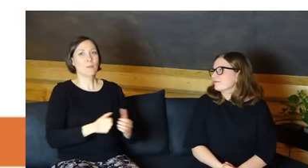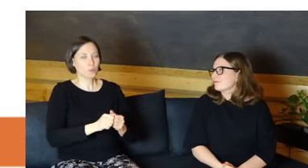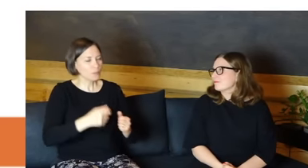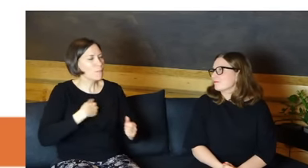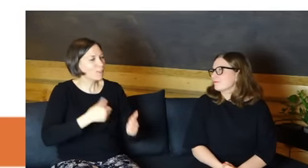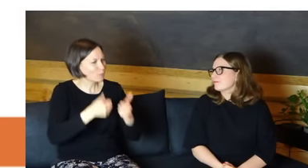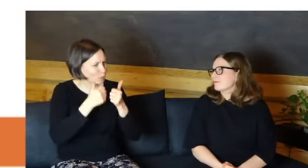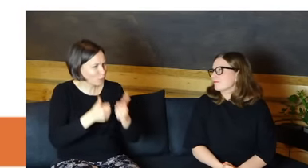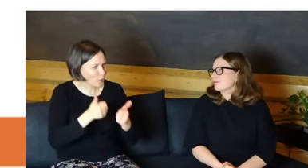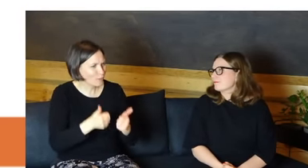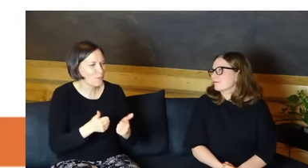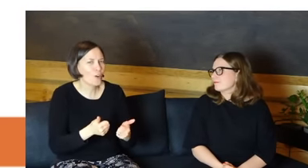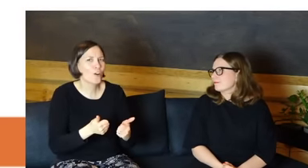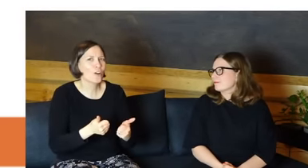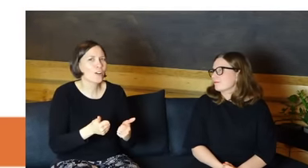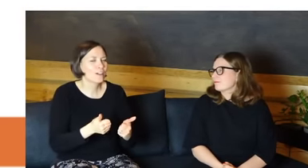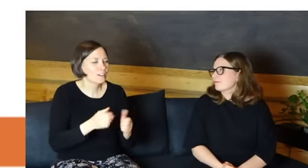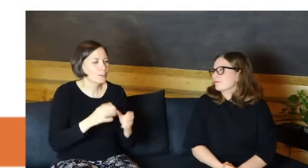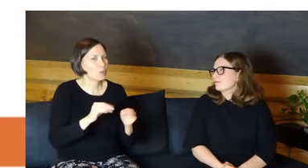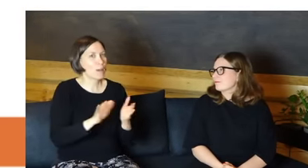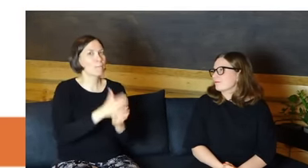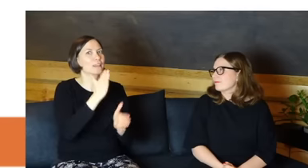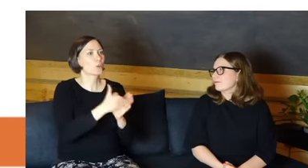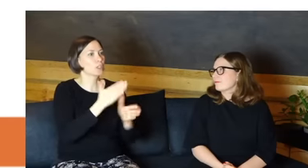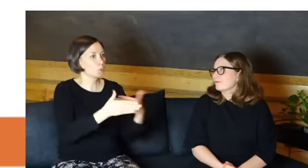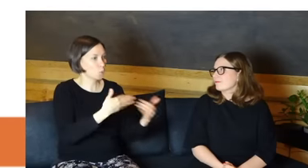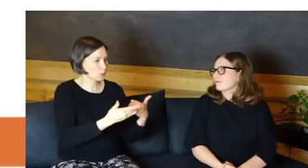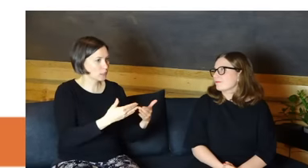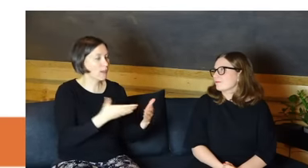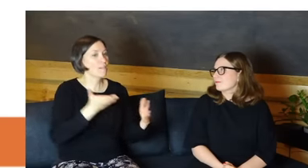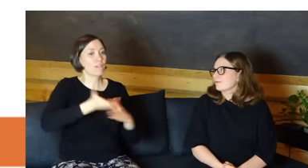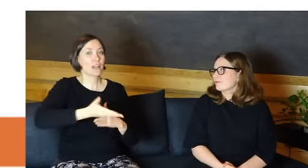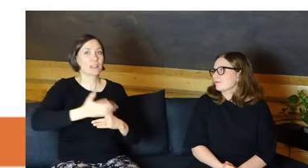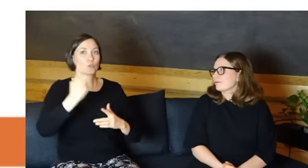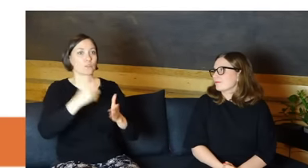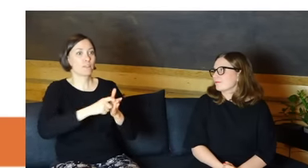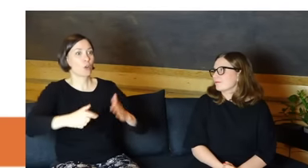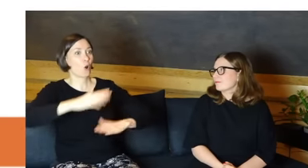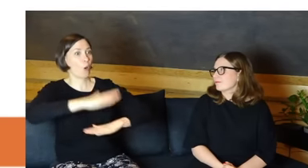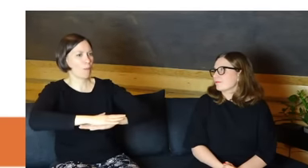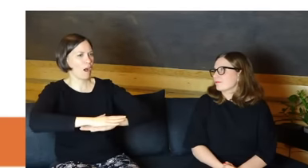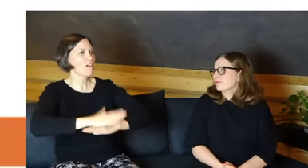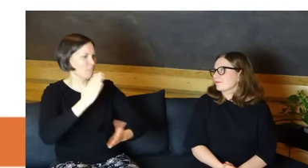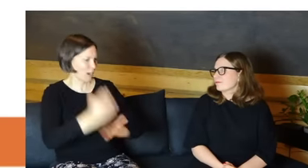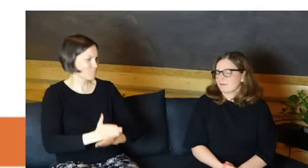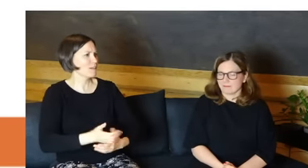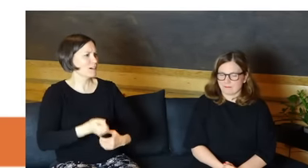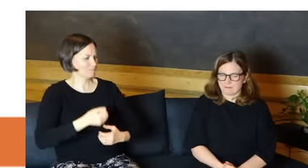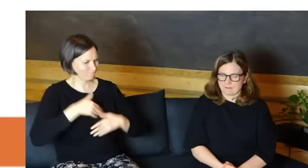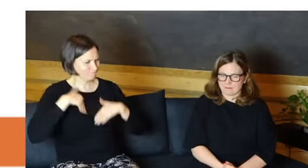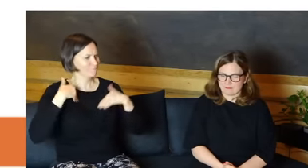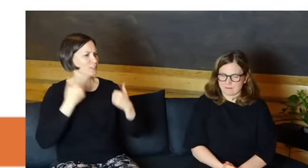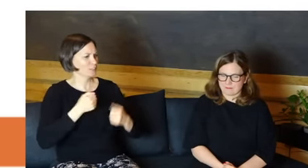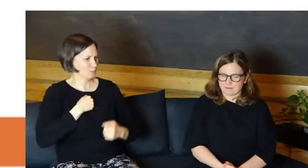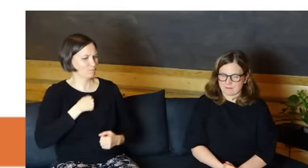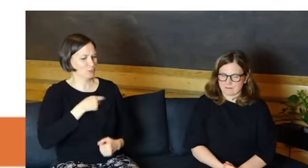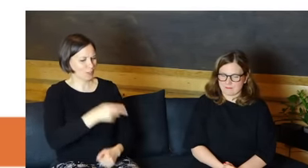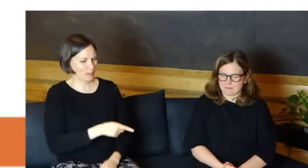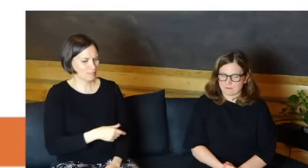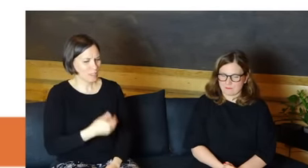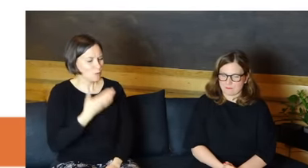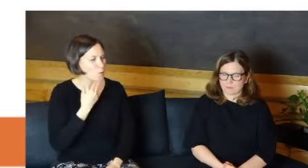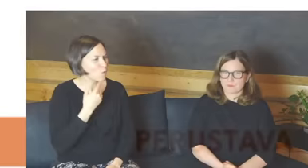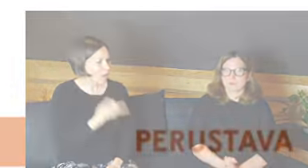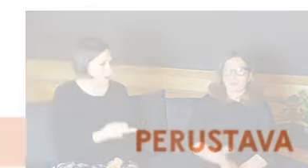toivon, että se tuommoisessa betonihommassa tuntuu ja kukas sillä mahtoi ollakaan? Eihän se Olavi olla? Joo, kyllä